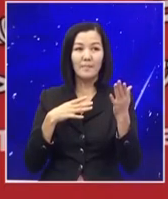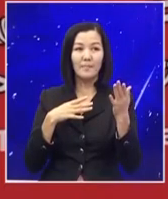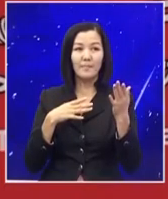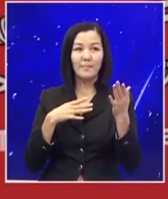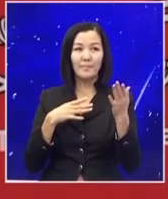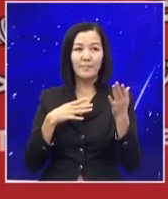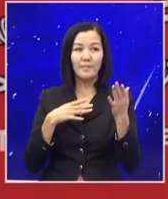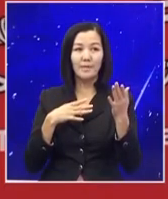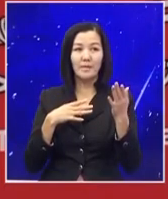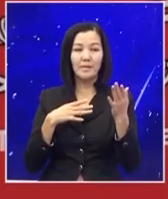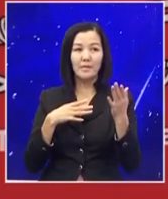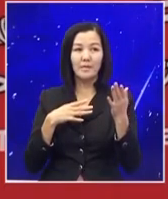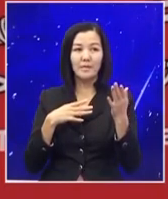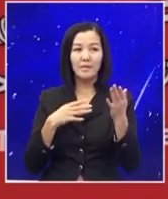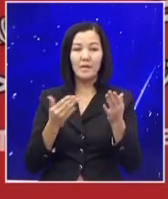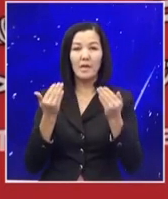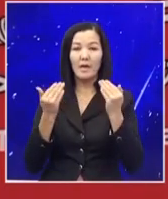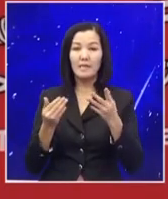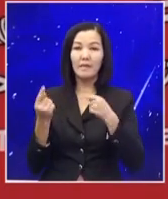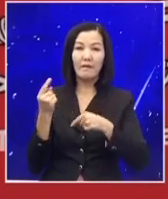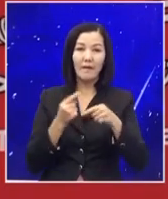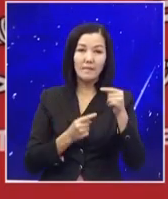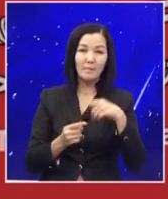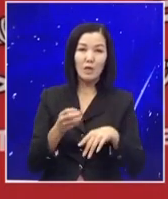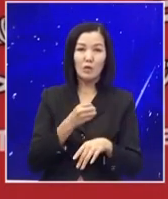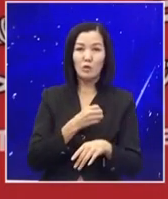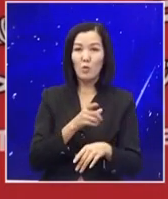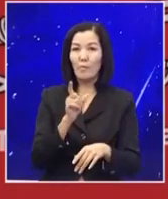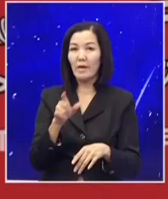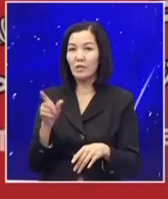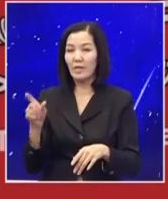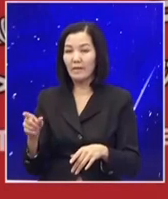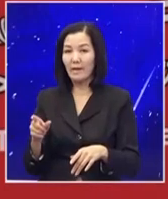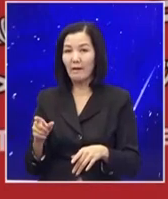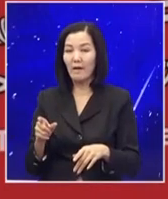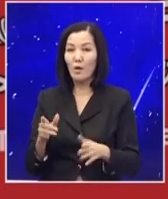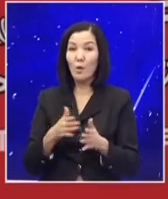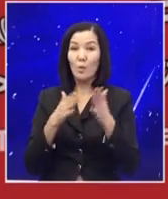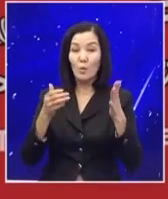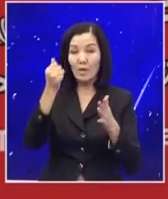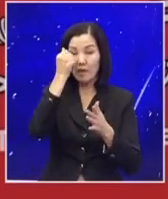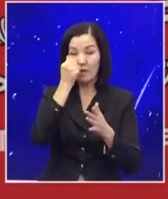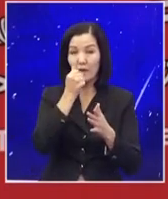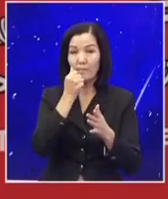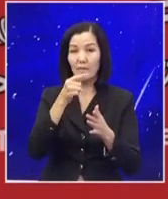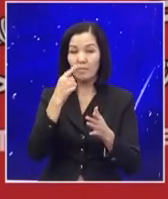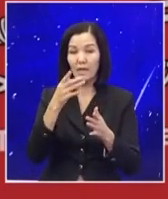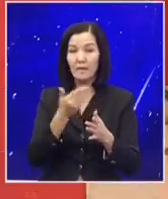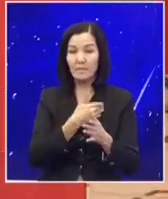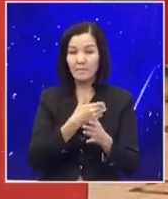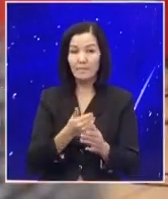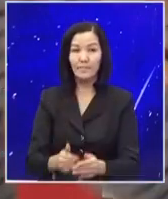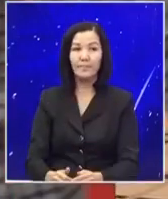қуанышты. Мына жеке кәсіпкерлер, тағы да спонсор болып шығып отырған адамдарға көп-көп мыңдай бір алғысымызды айтқымыз